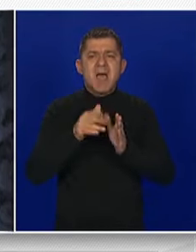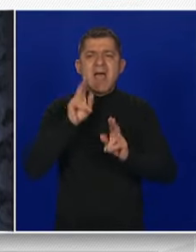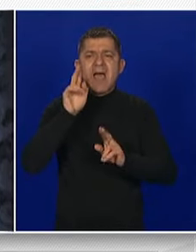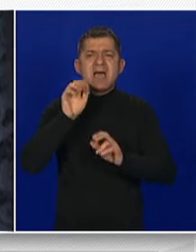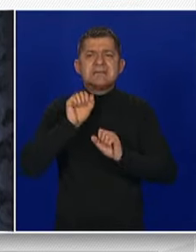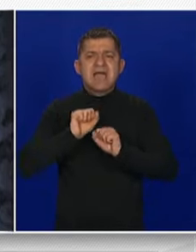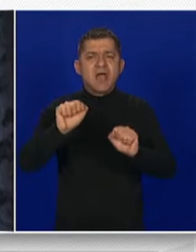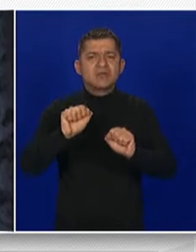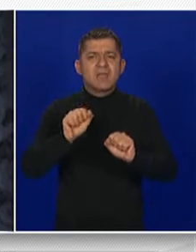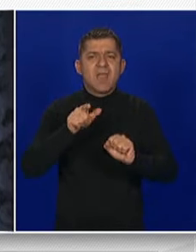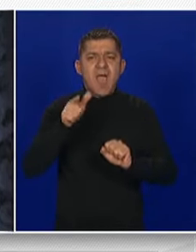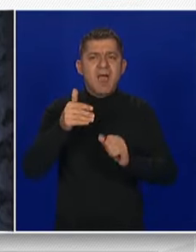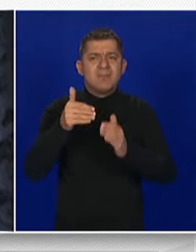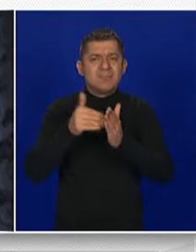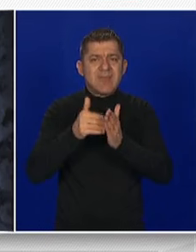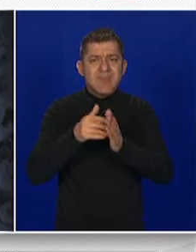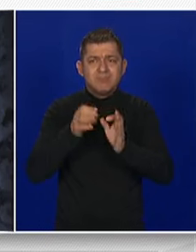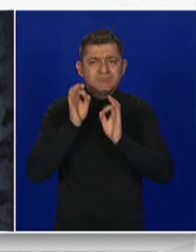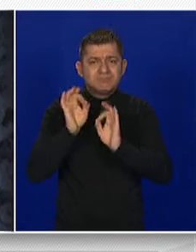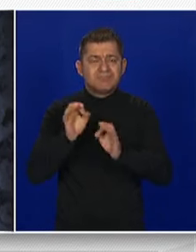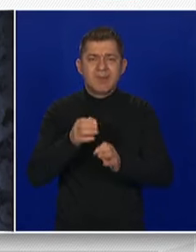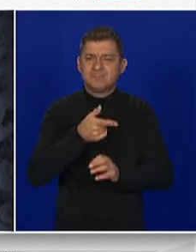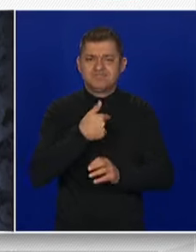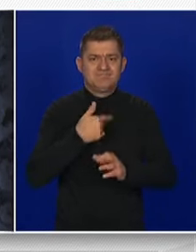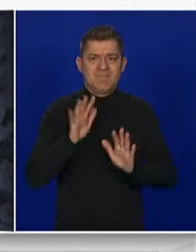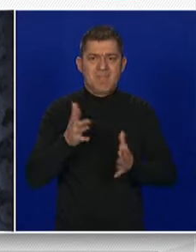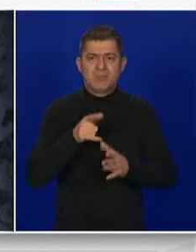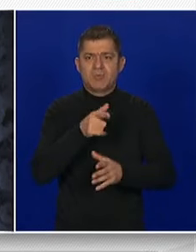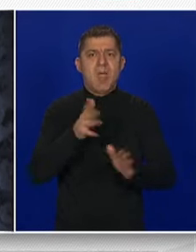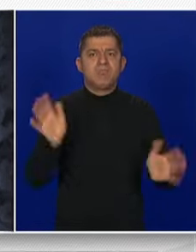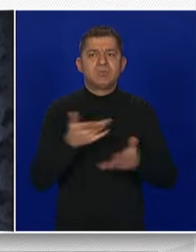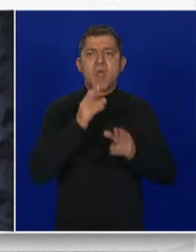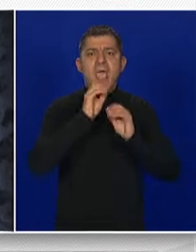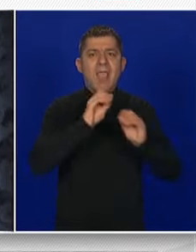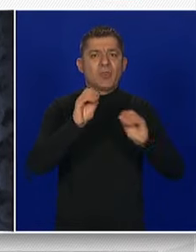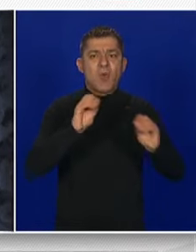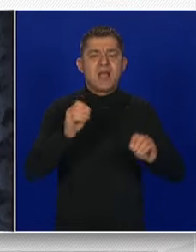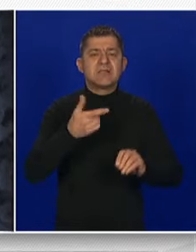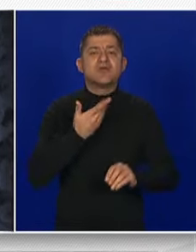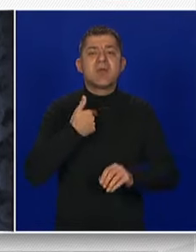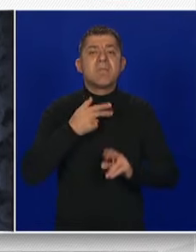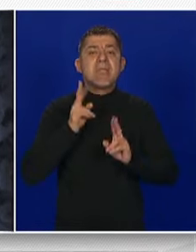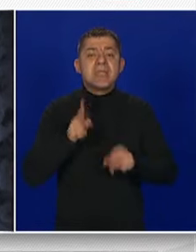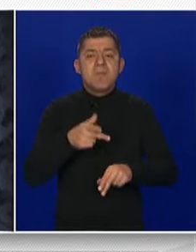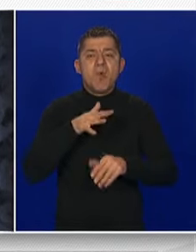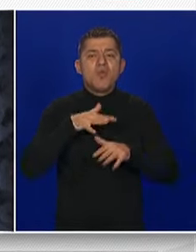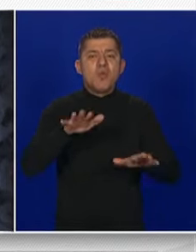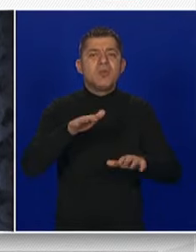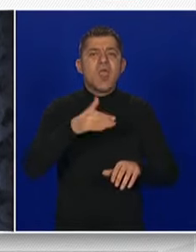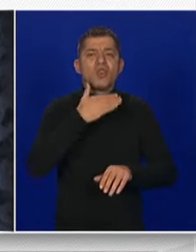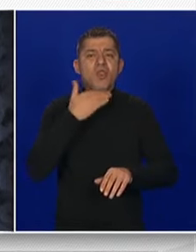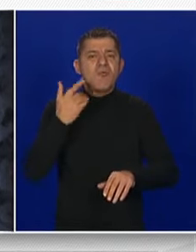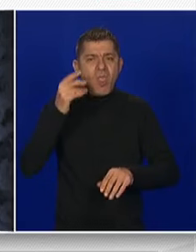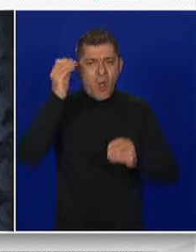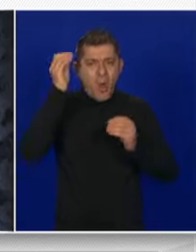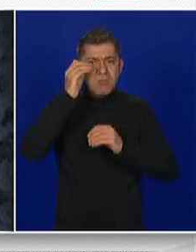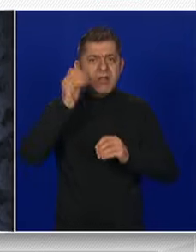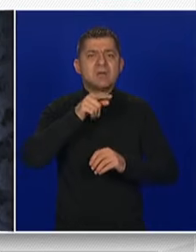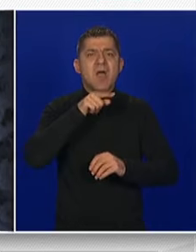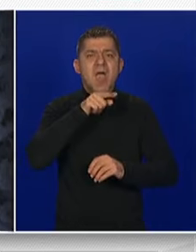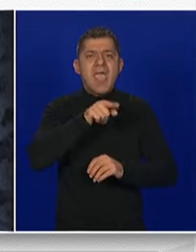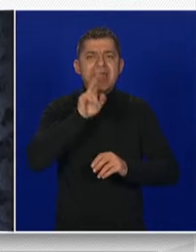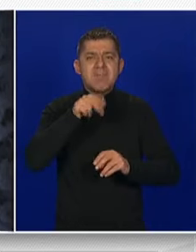da ćemo se morati osloniti na one kadrove koje u ovom trenutku imamo i s njima probati maksimalno